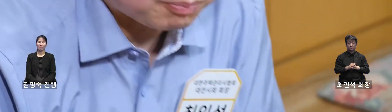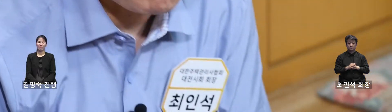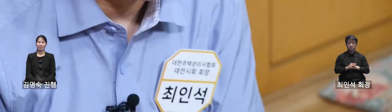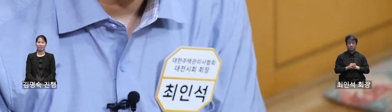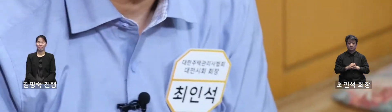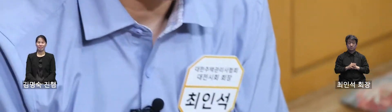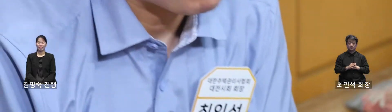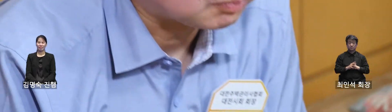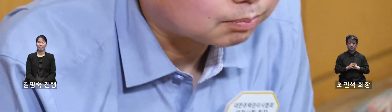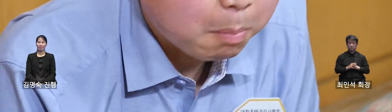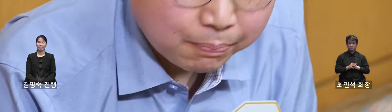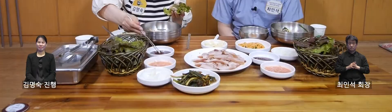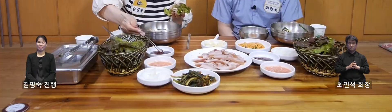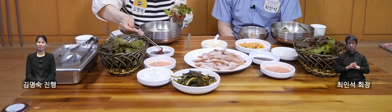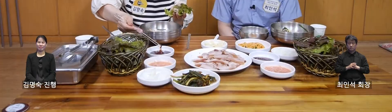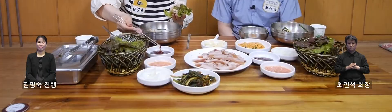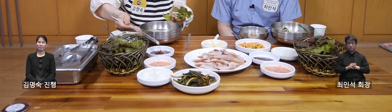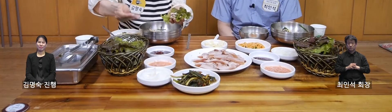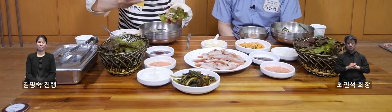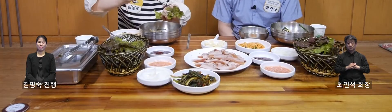감사합니다. 진짜.